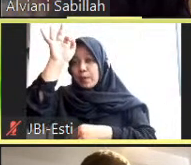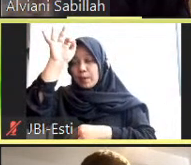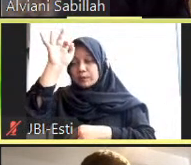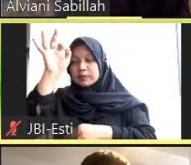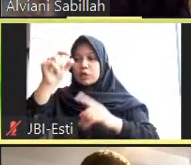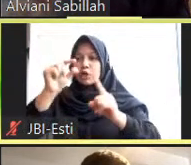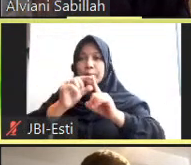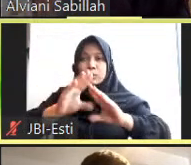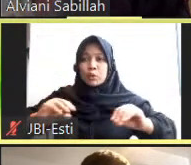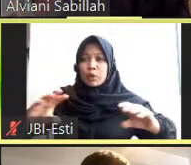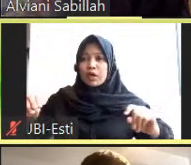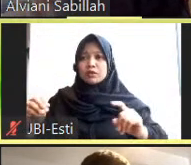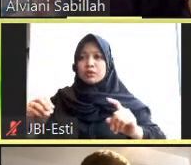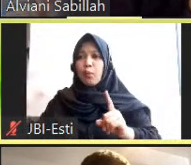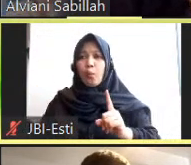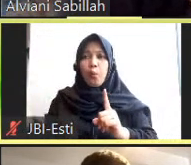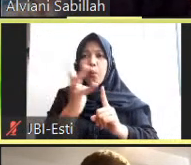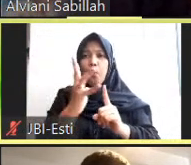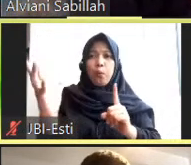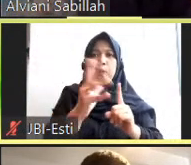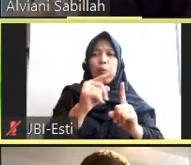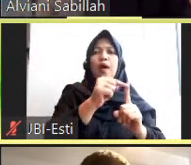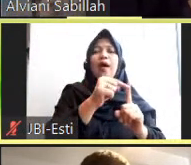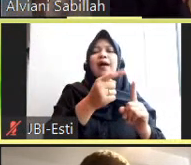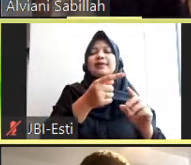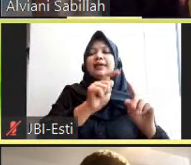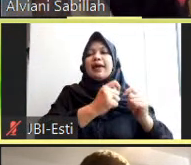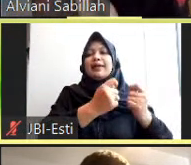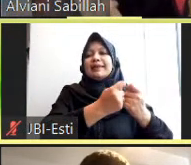kerap menyecar ke teman-teman medis.